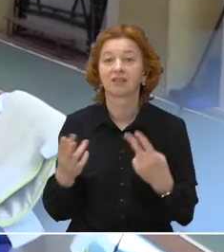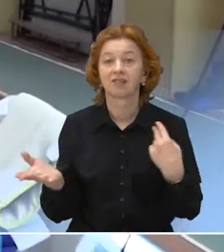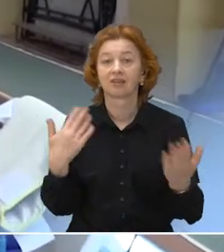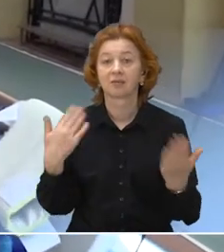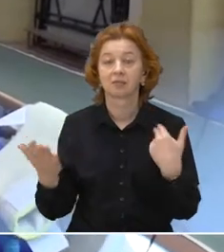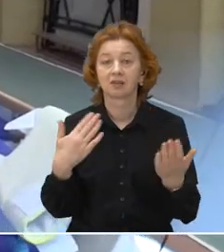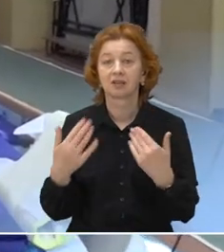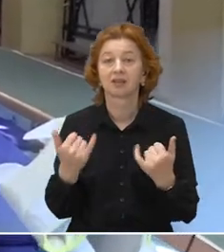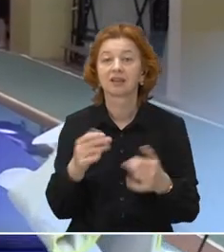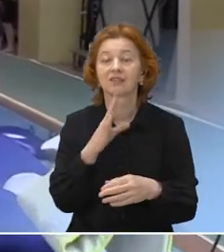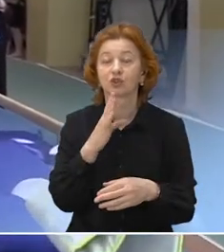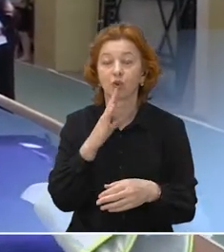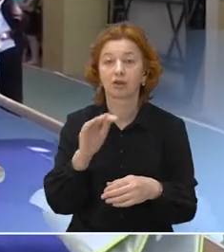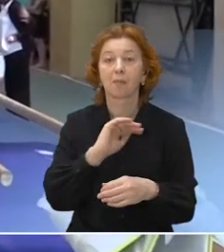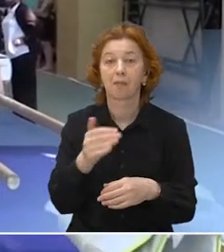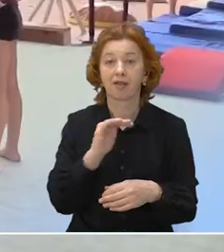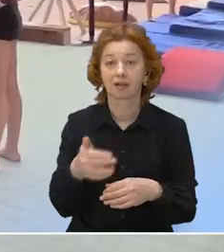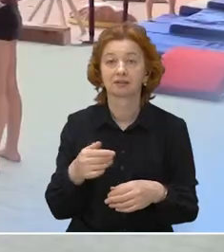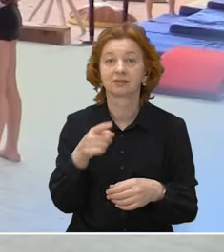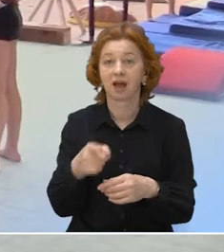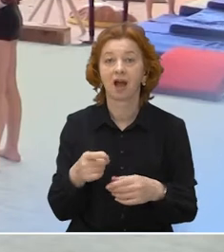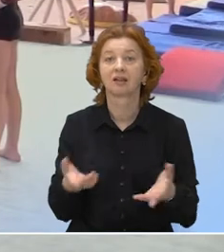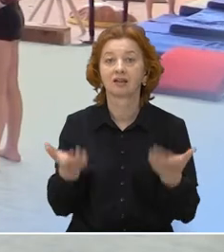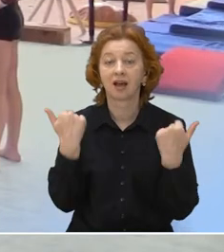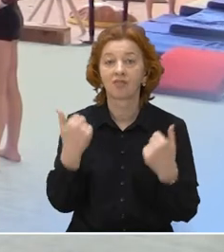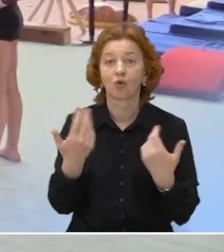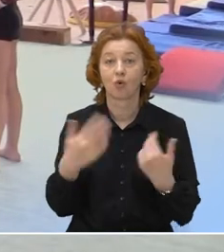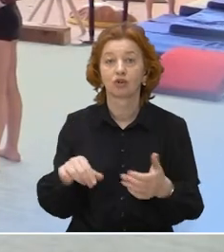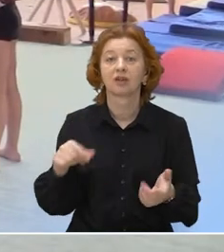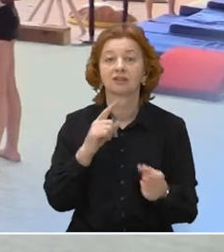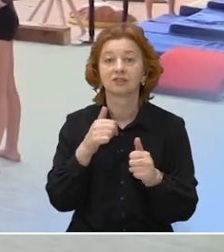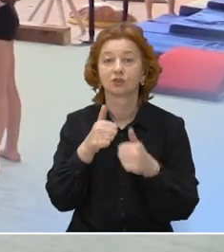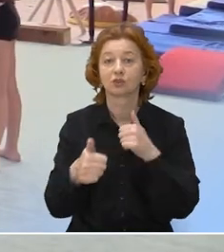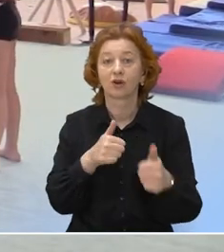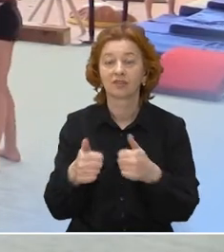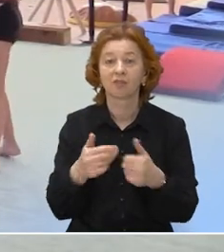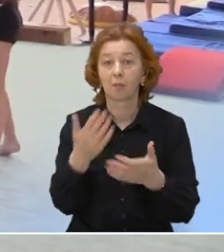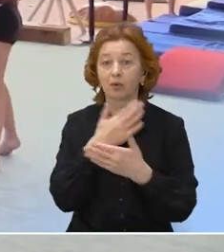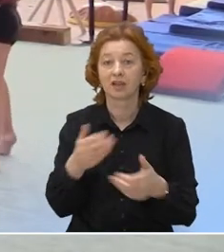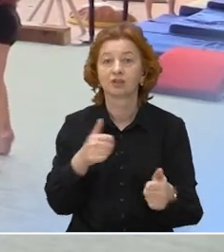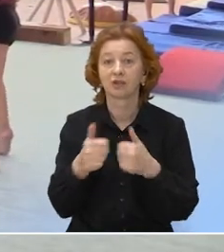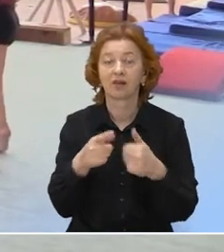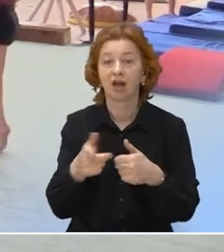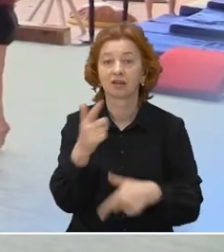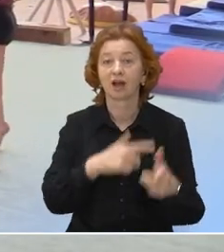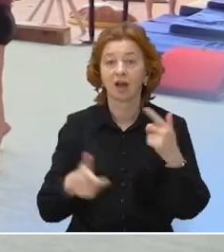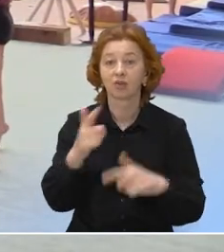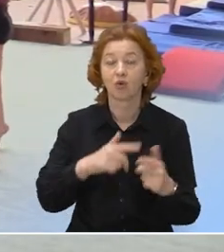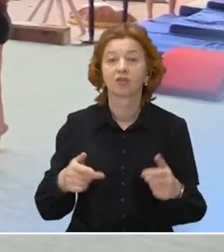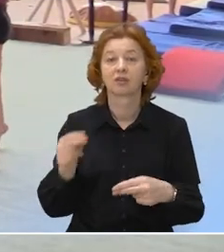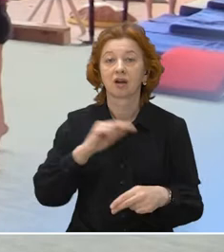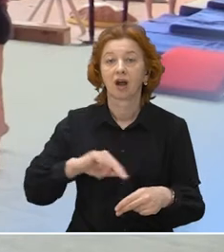видах упражнений. Девчонки молодцы. Они давно у нас не было соревнований. И вот последние соревнования, они прям